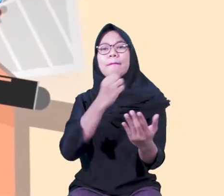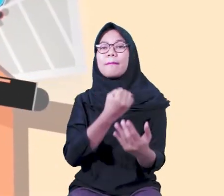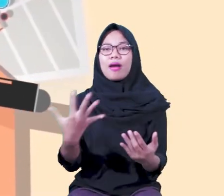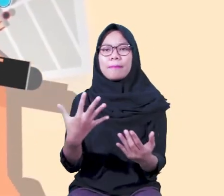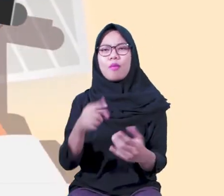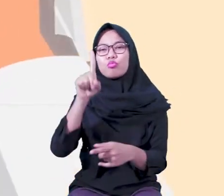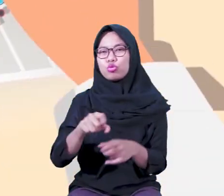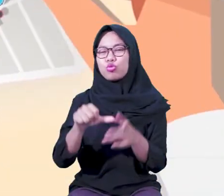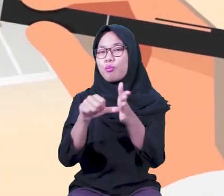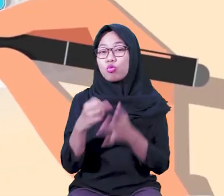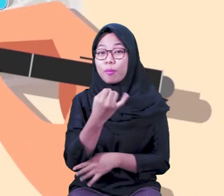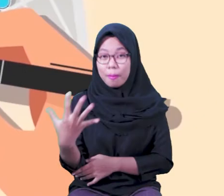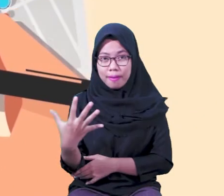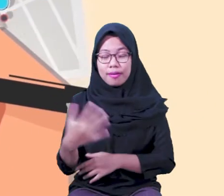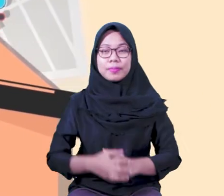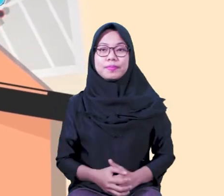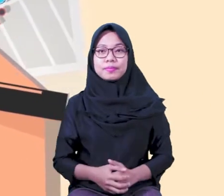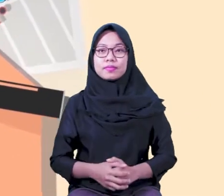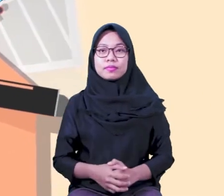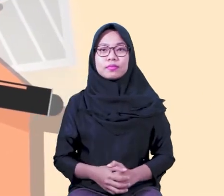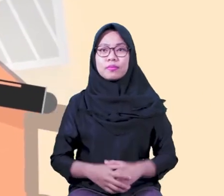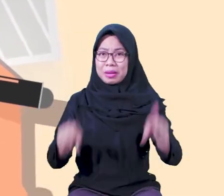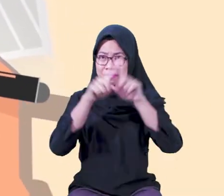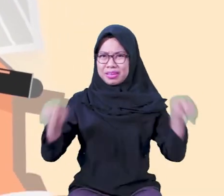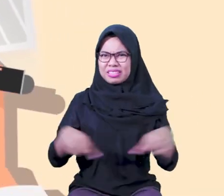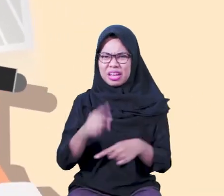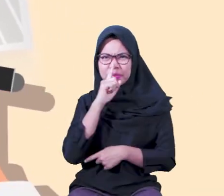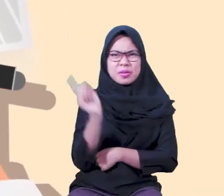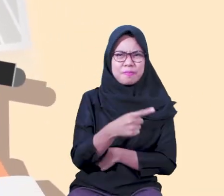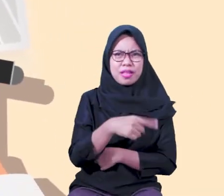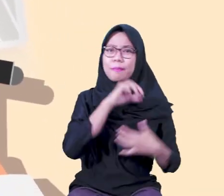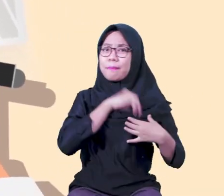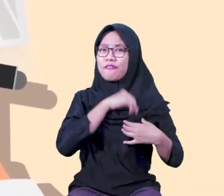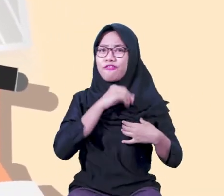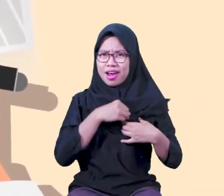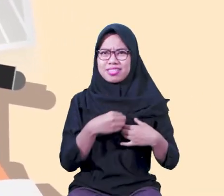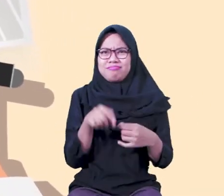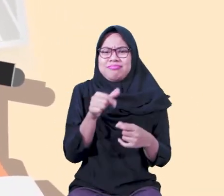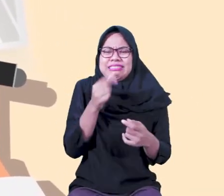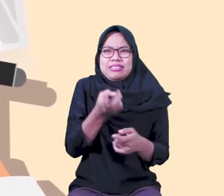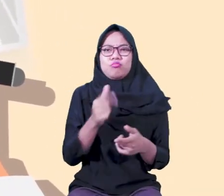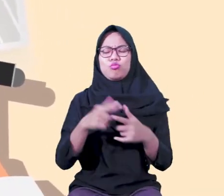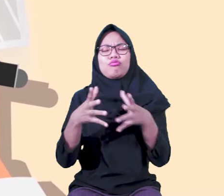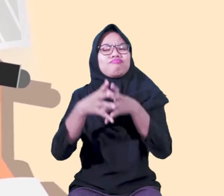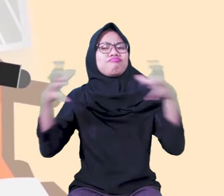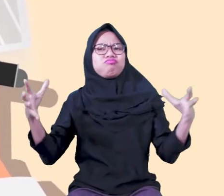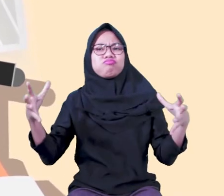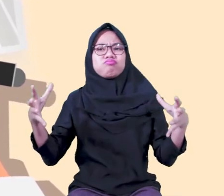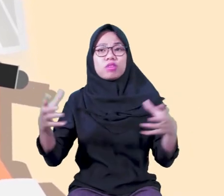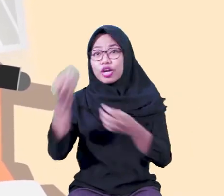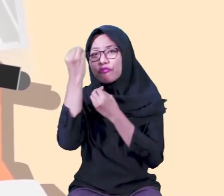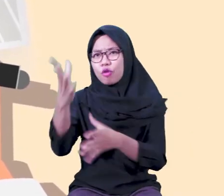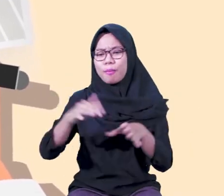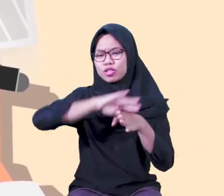dapat menghitung aspek kerugian dan menentukan korban terdampak yang memerlukan bantuan pemetaan empat barulah satu Bagian kecil